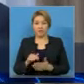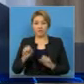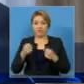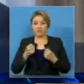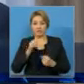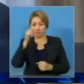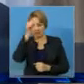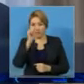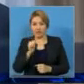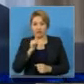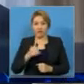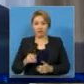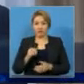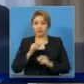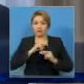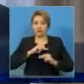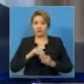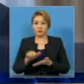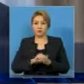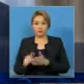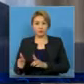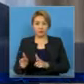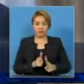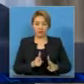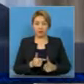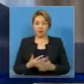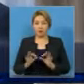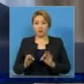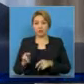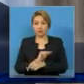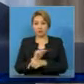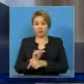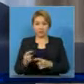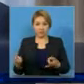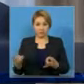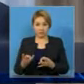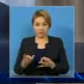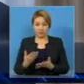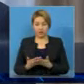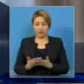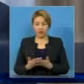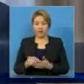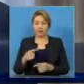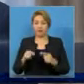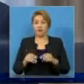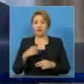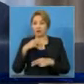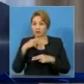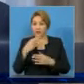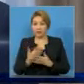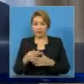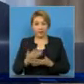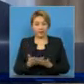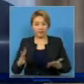жұмыс жүргізу, жобалық сметалық құжаттама әзірлеу, орташа жөндеуде қажет етпейтін авторлық қадағалау және тағы